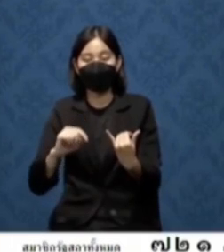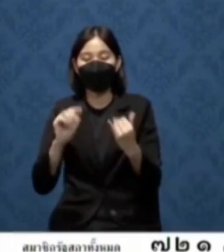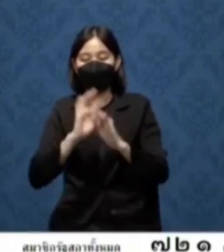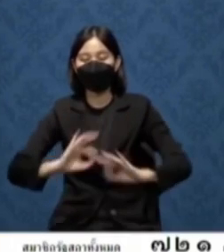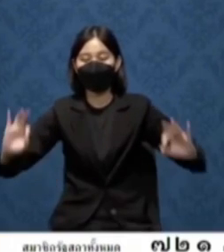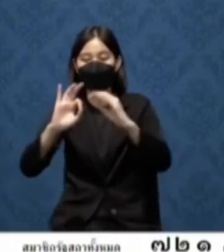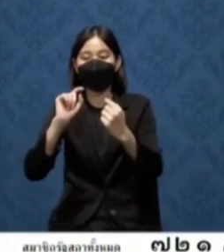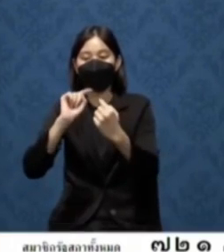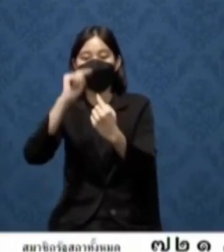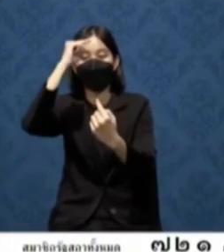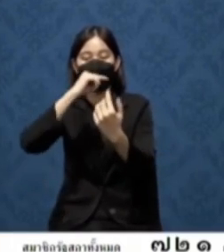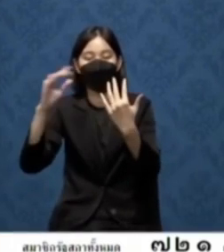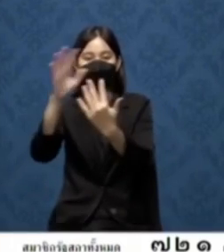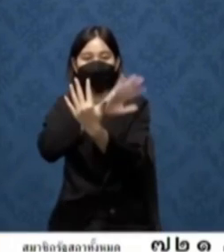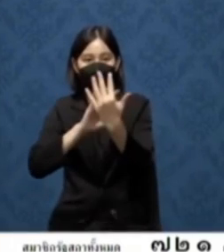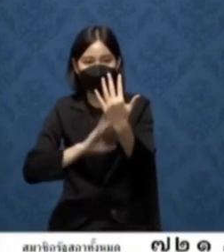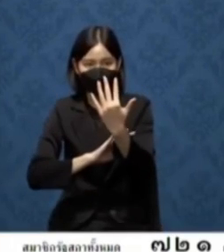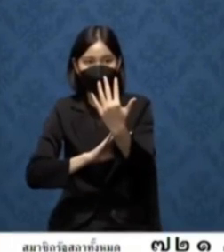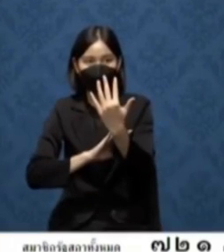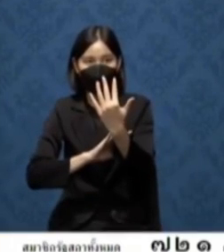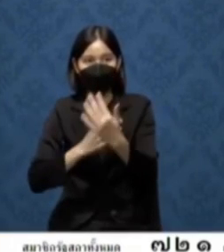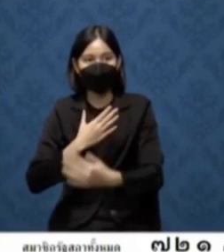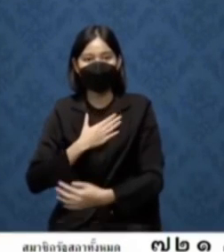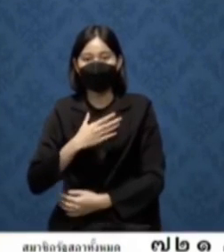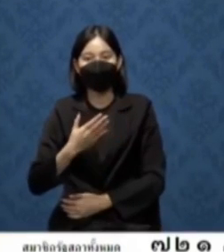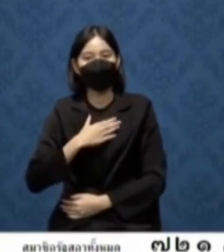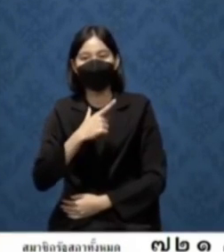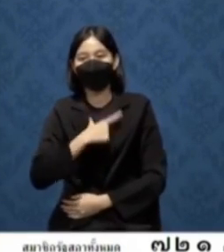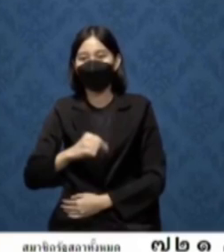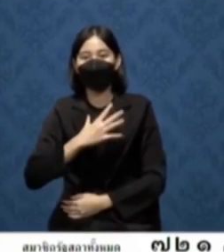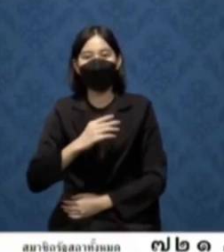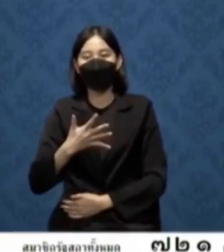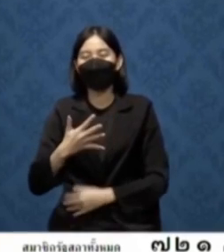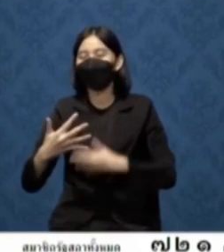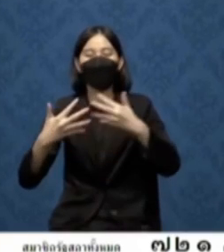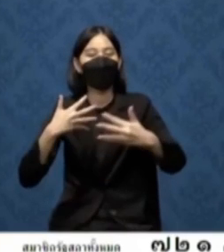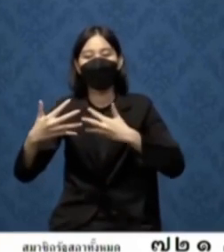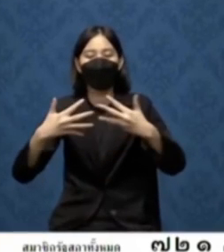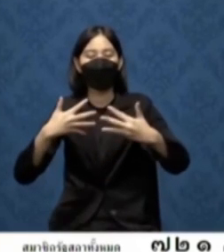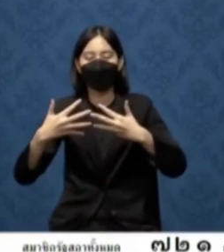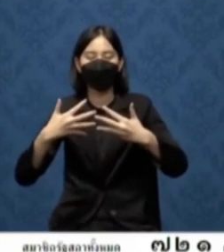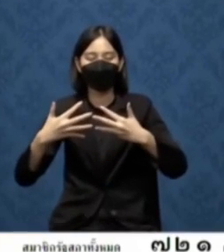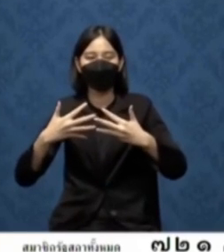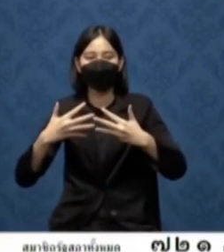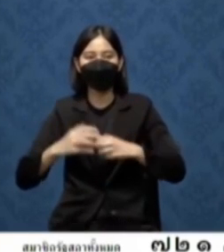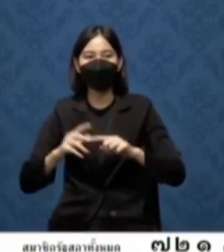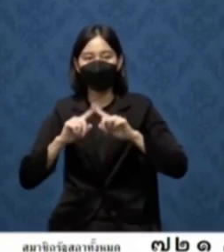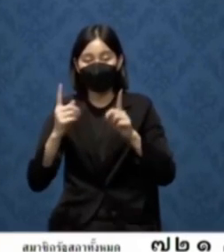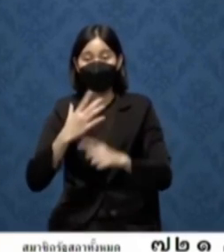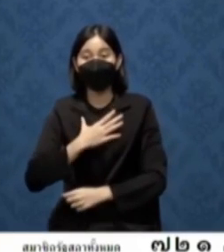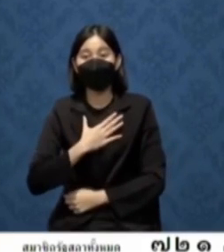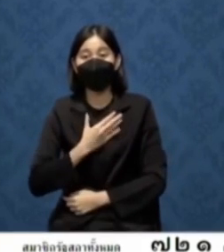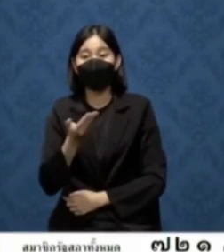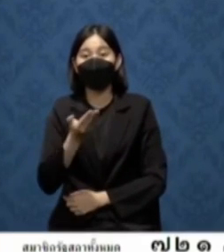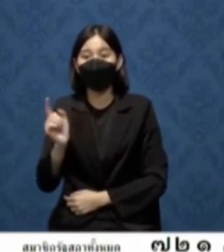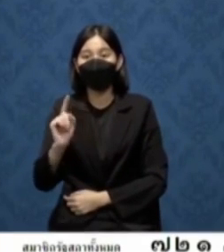ศท่านอาจไม่ชอบผมครับไม่เป็นไรครับผมไม่ว่ากันแต่ผมขอให้ทุ